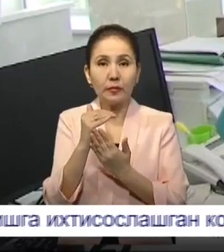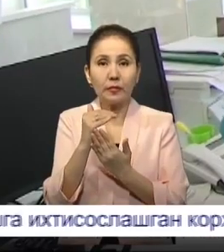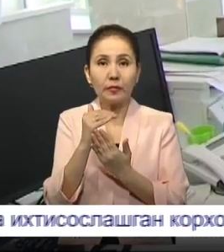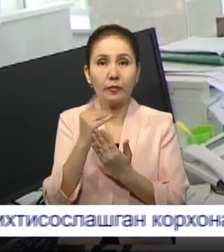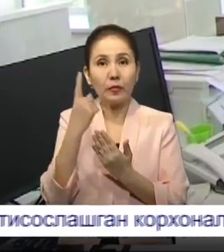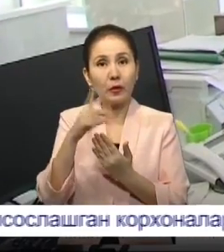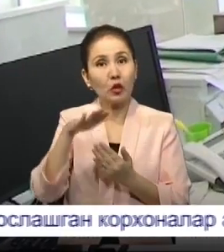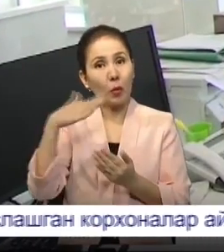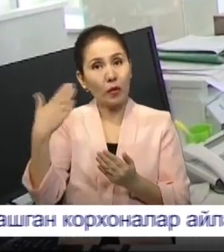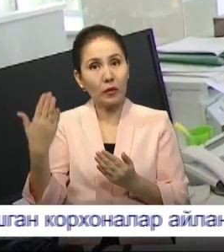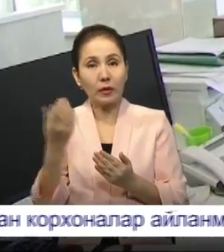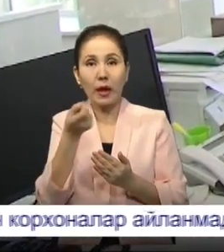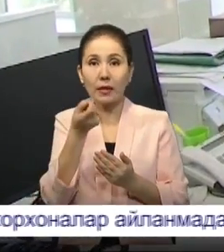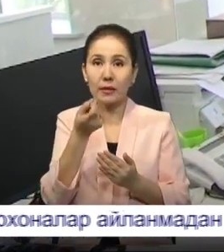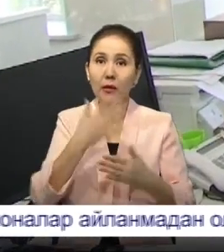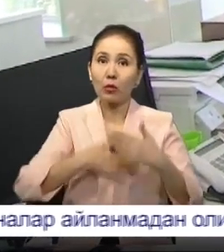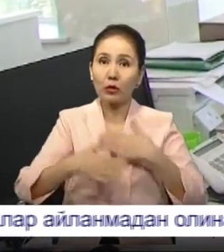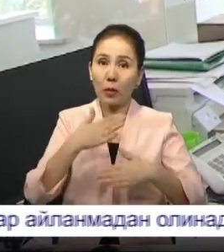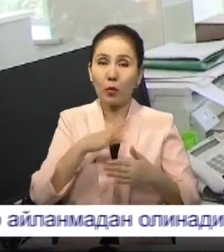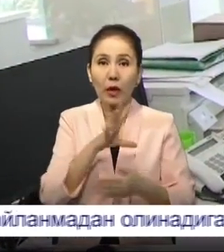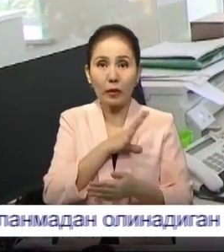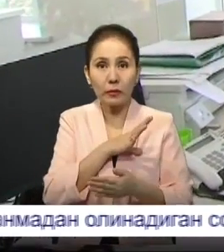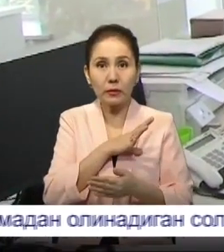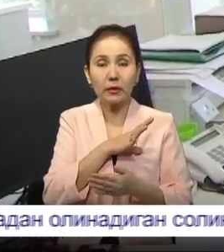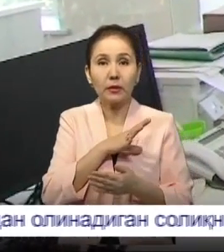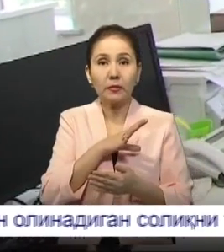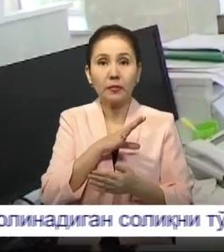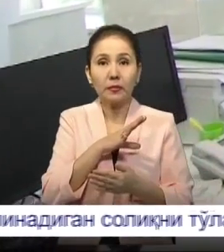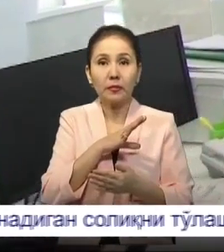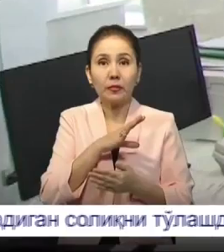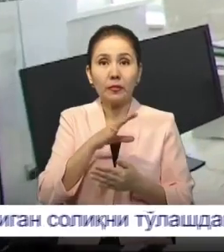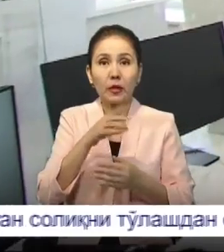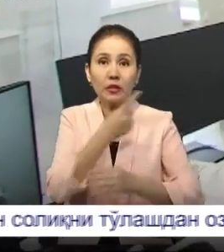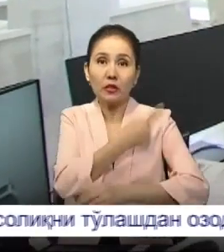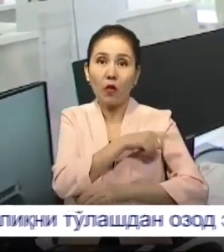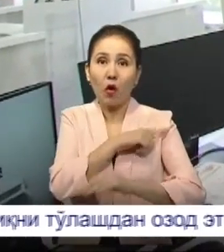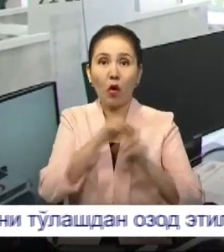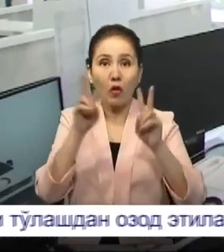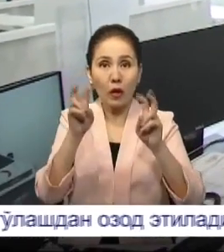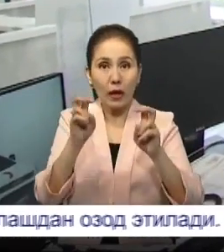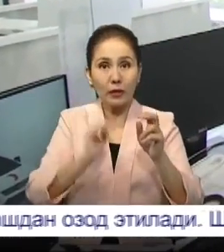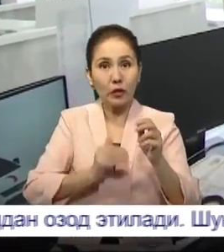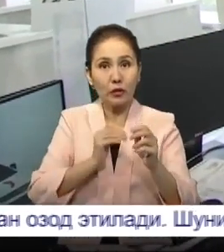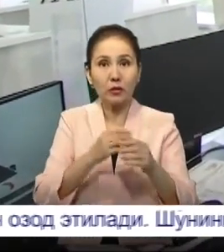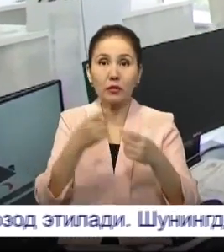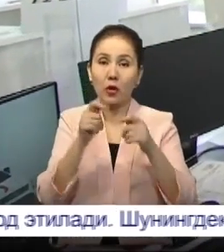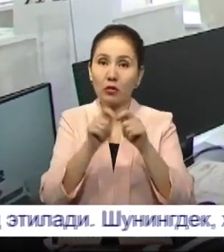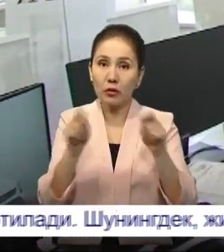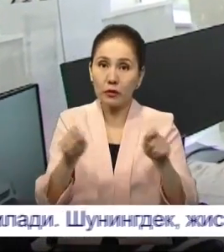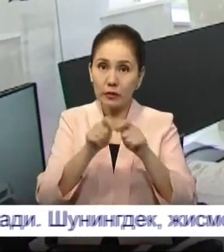bir tomondan ozgina xursand bo'lganimiz provizor shifoxonalar ishga tushdi, ancha yaxshi